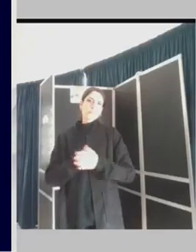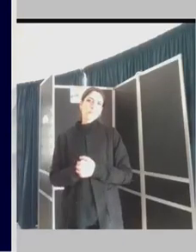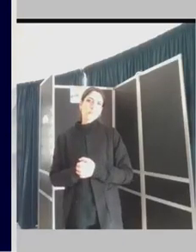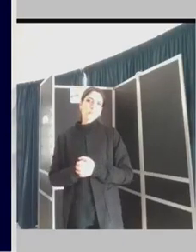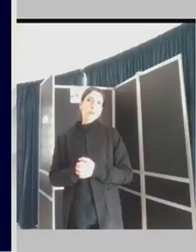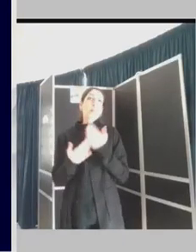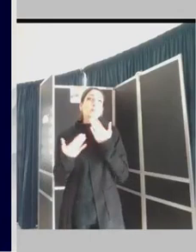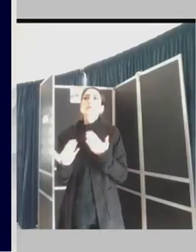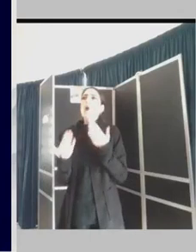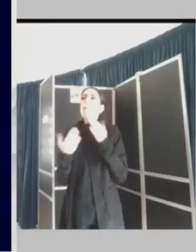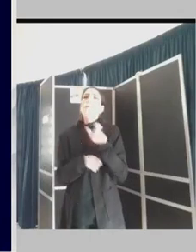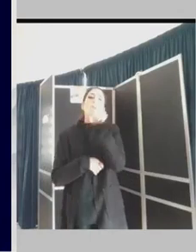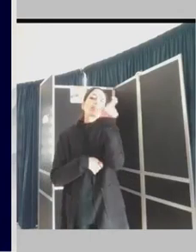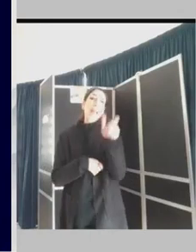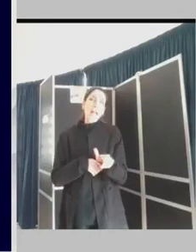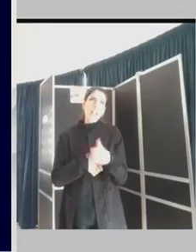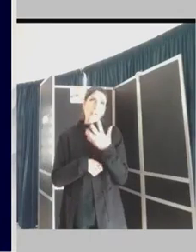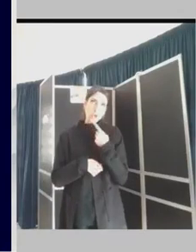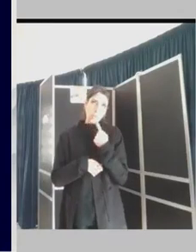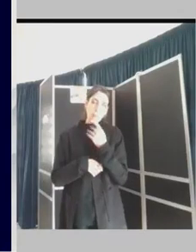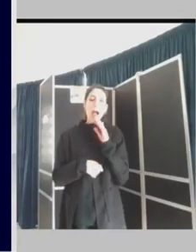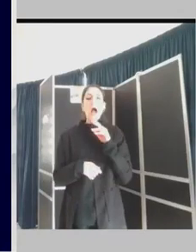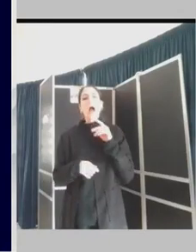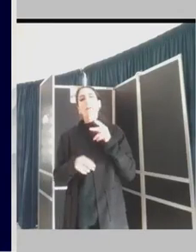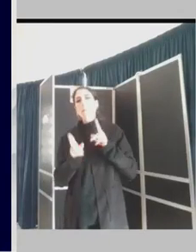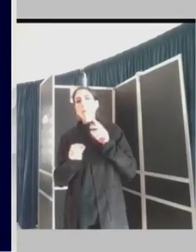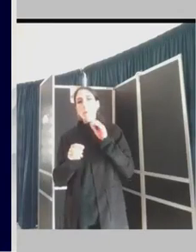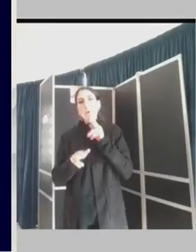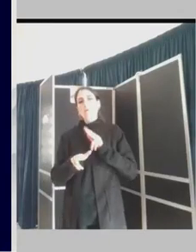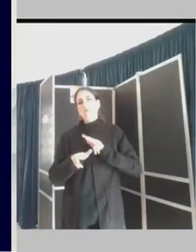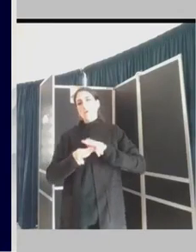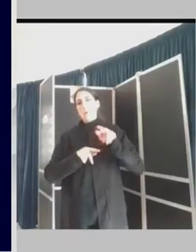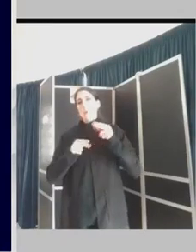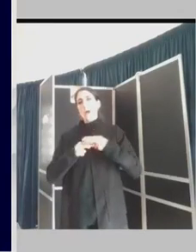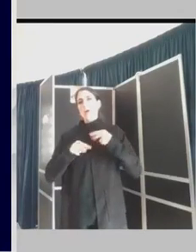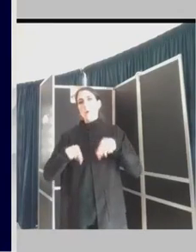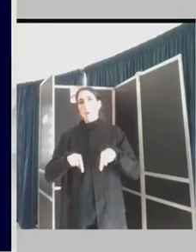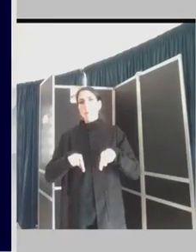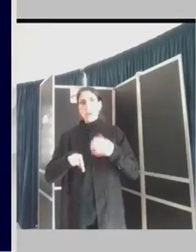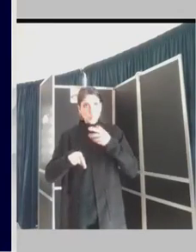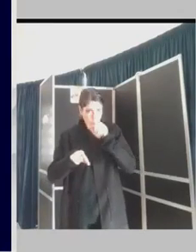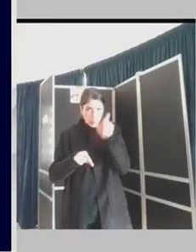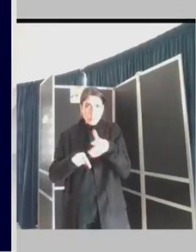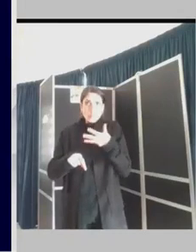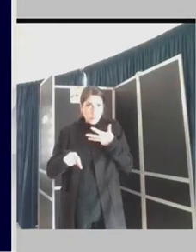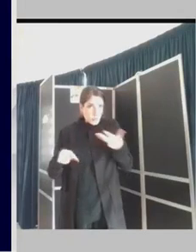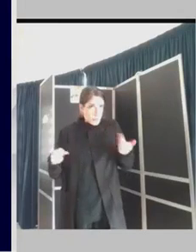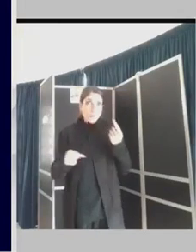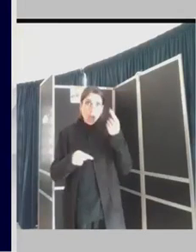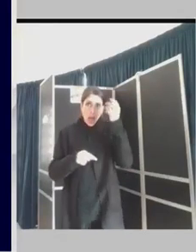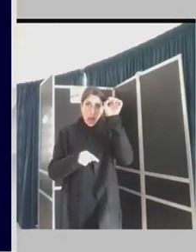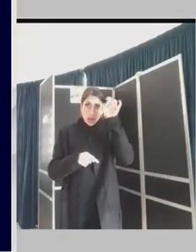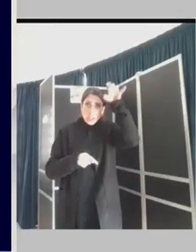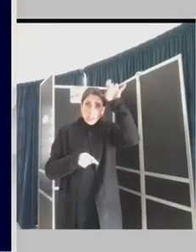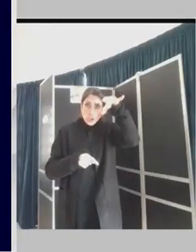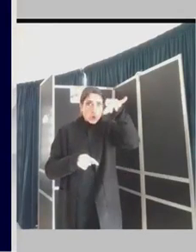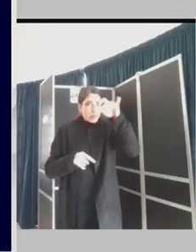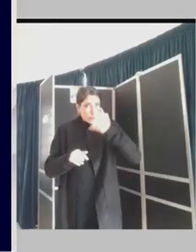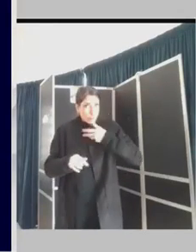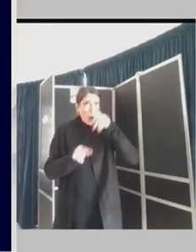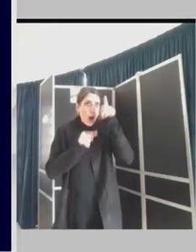tutta Italia vorrei dire, anche se ci sono lodevoli eccellenze, e ci sono e ce ne sono tante, diciamo, ma poi